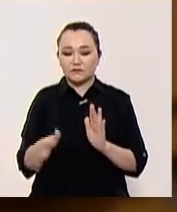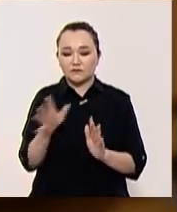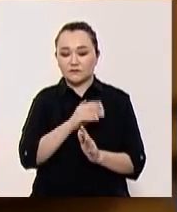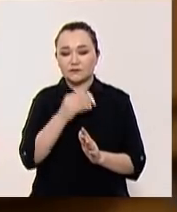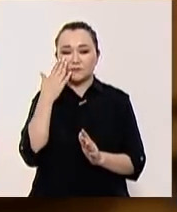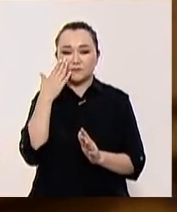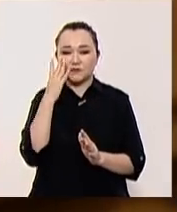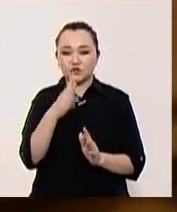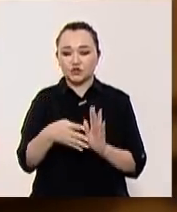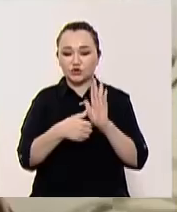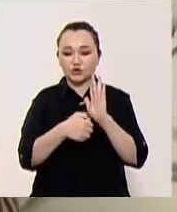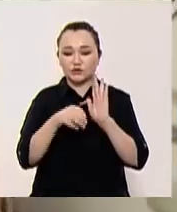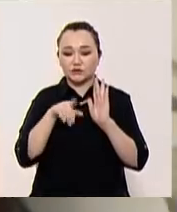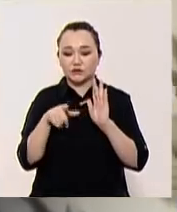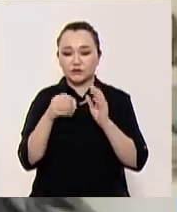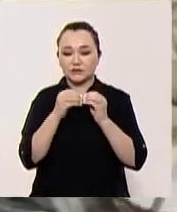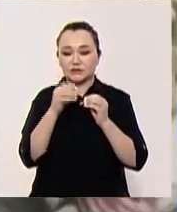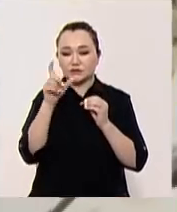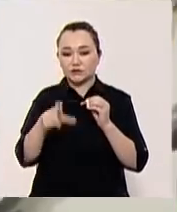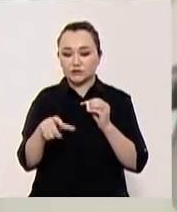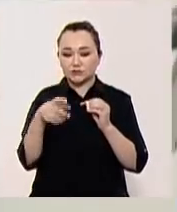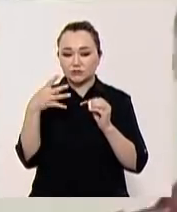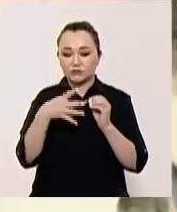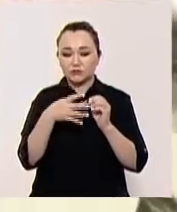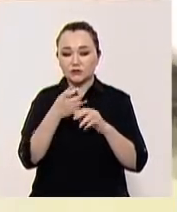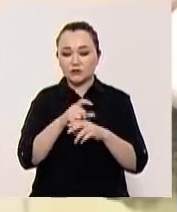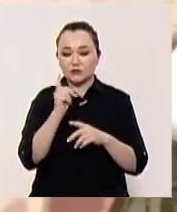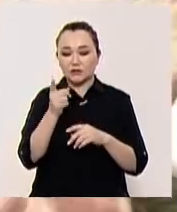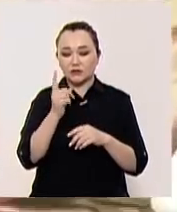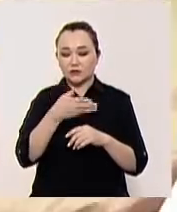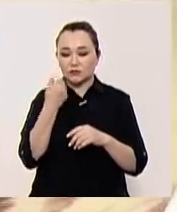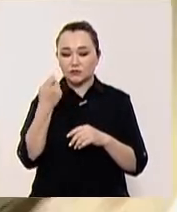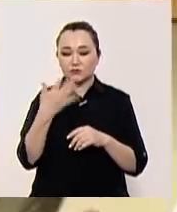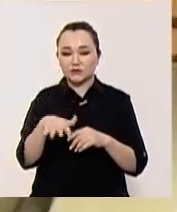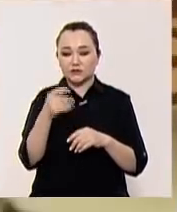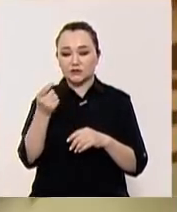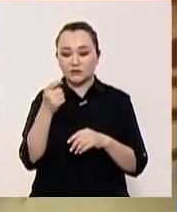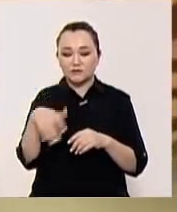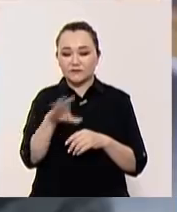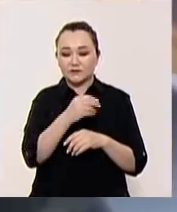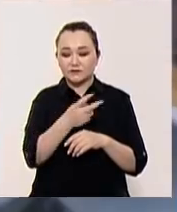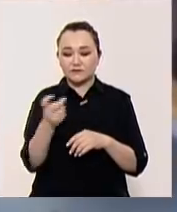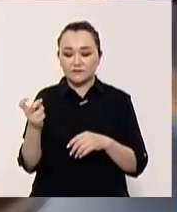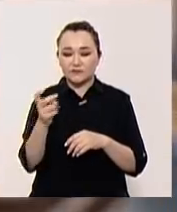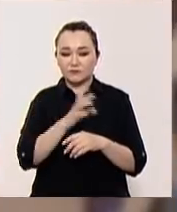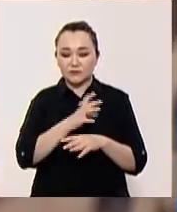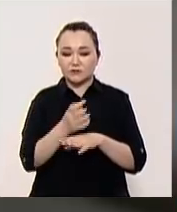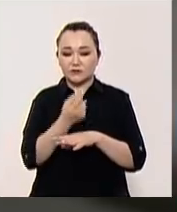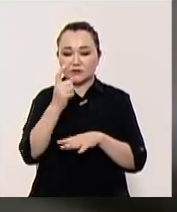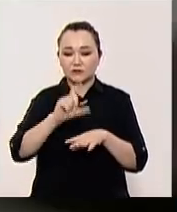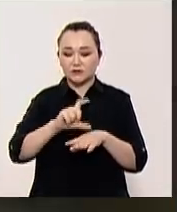көлемі 4600 теңгеге шықты 10 адамға. Мен келелеп алмаймын. Бидайдың бағасы 150 теңге, қалғаны бар 200 теңгеге шықты бір